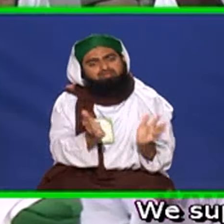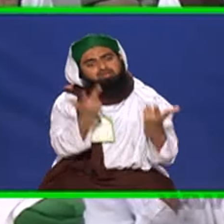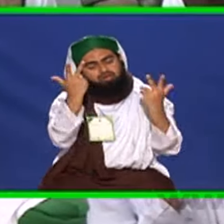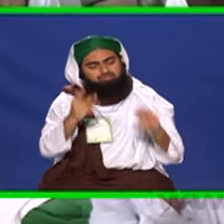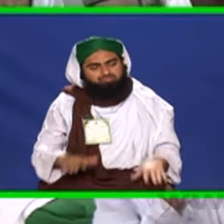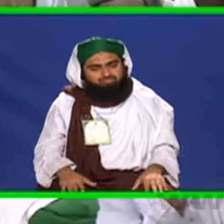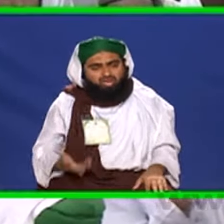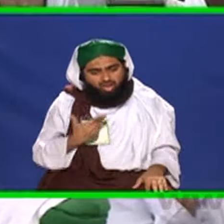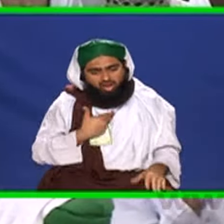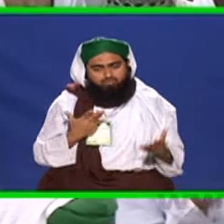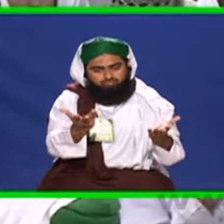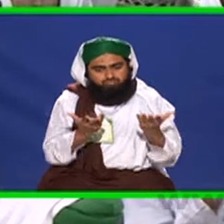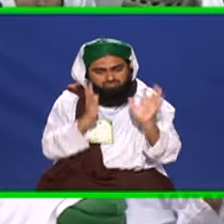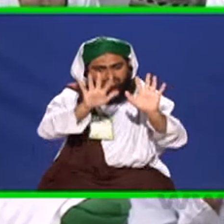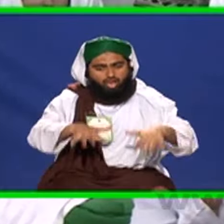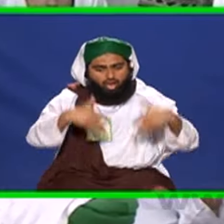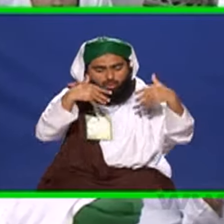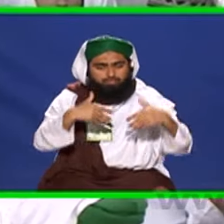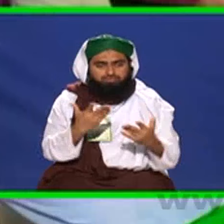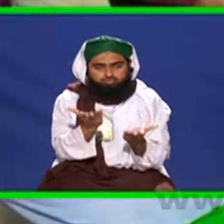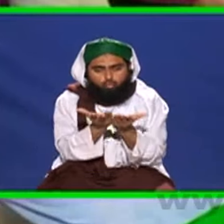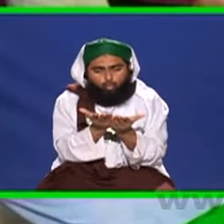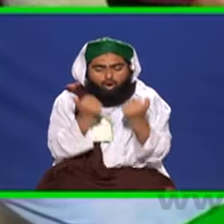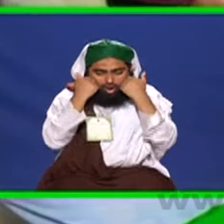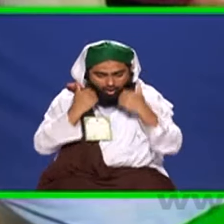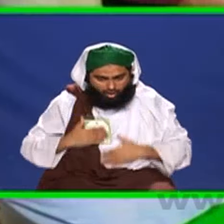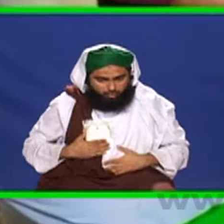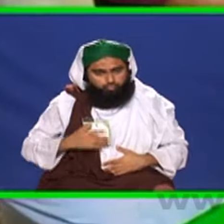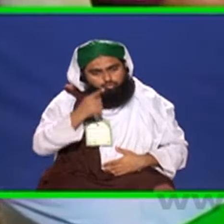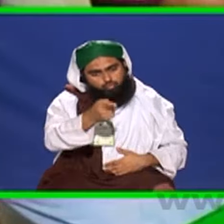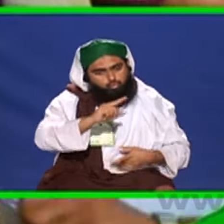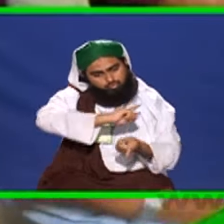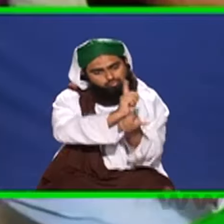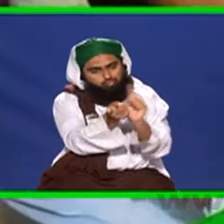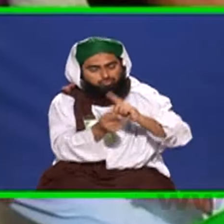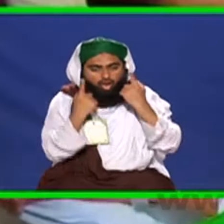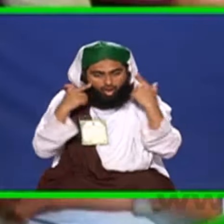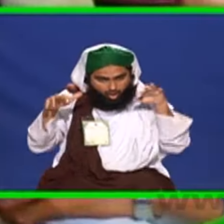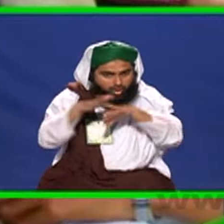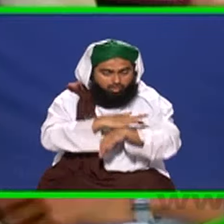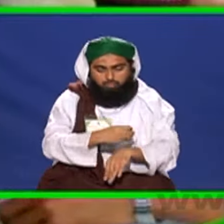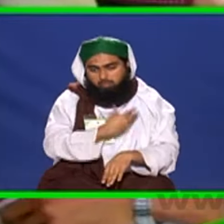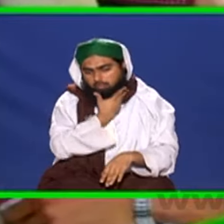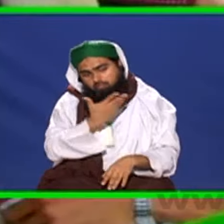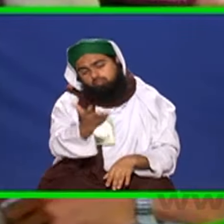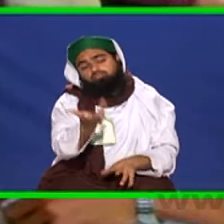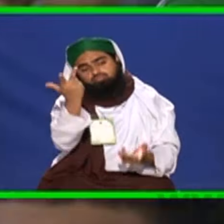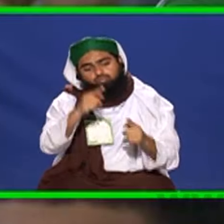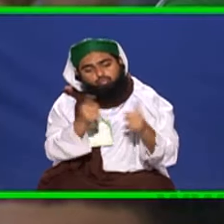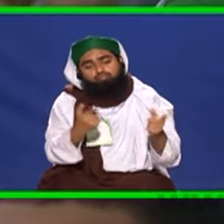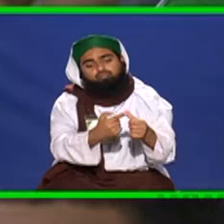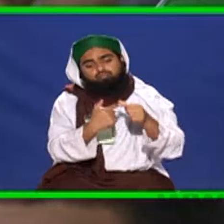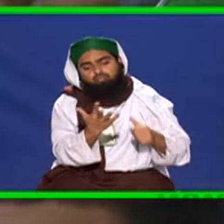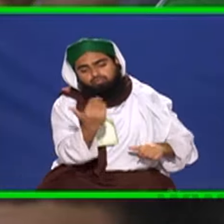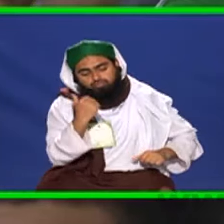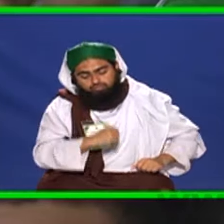تو کہتا ہے یا اللہ قیامت میں اندھا اٹھا، آخر یہ کیا فلسفہ ہے؟ تو شخص نے روتے ہوئے بتایا کہ بھائی بات